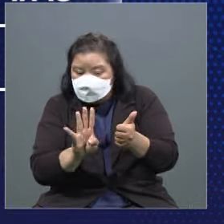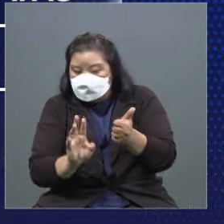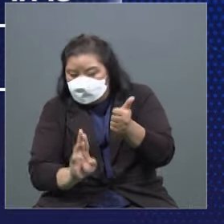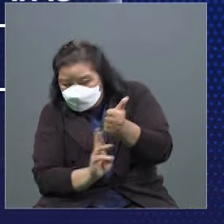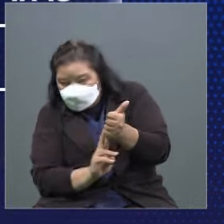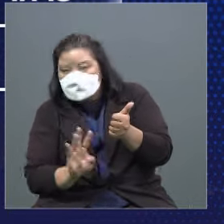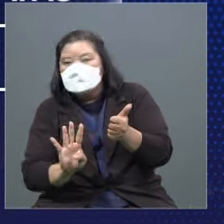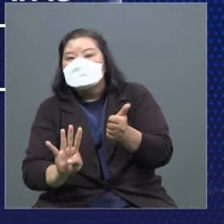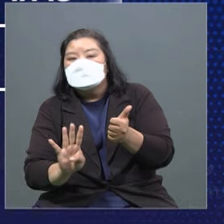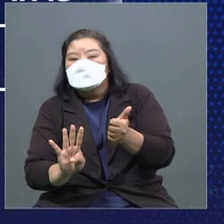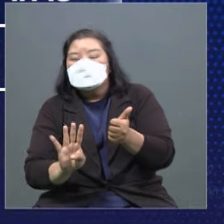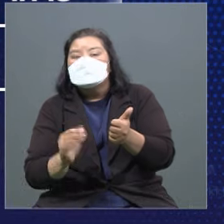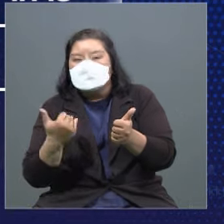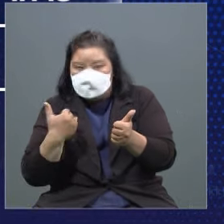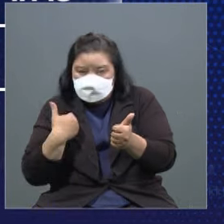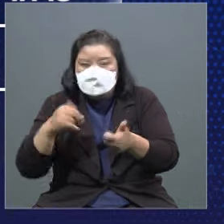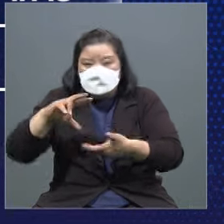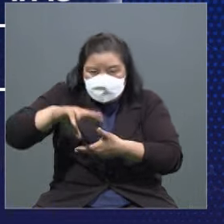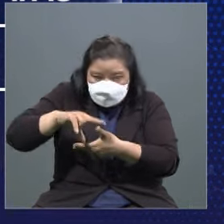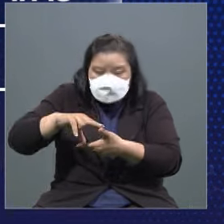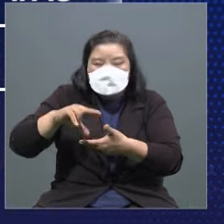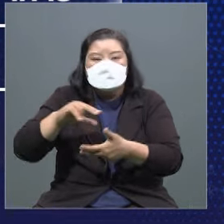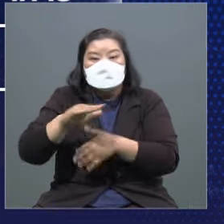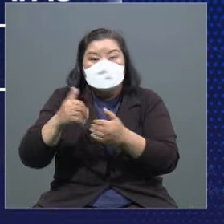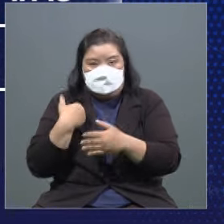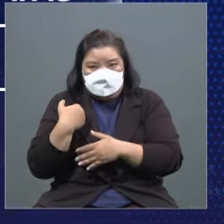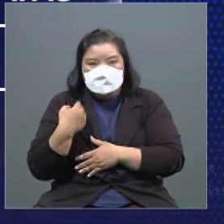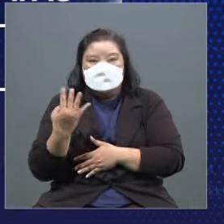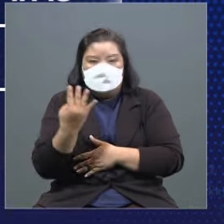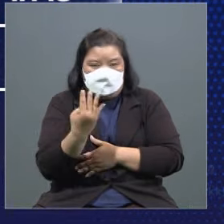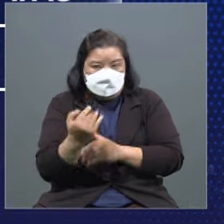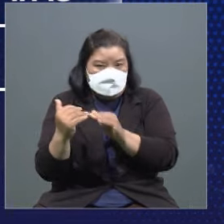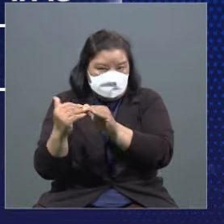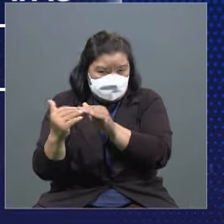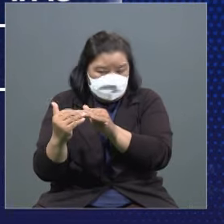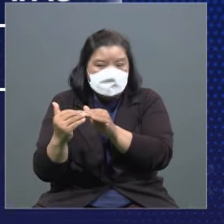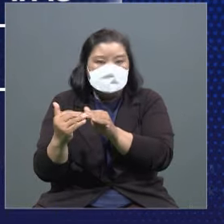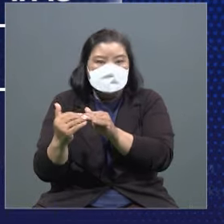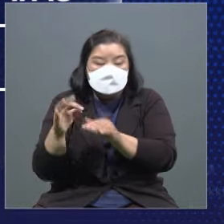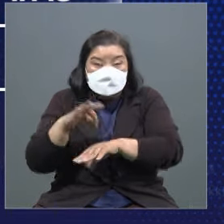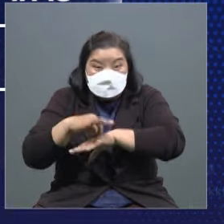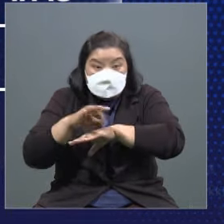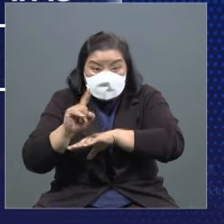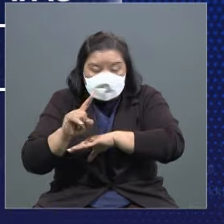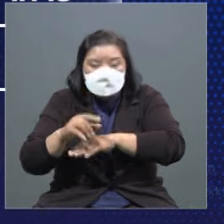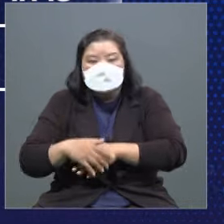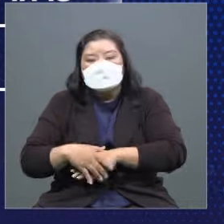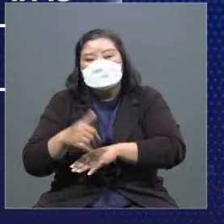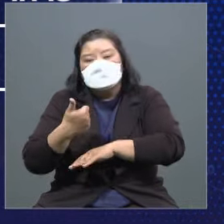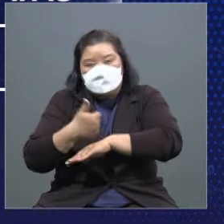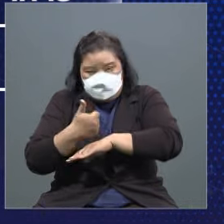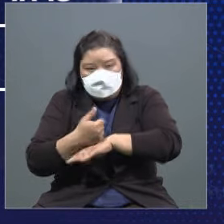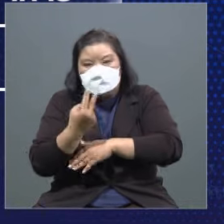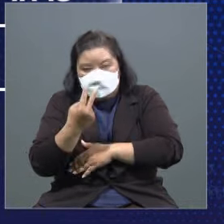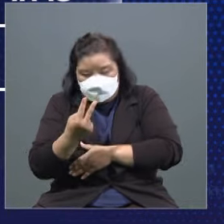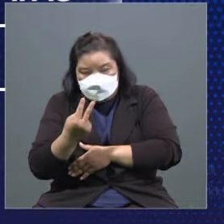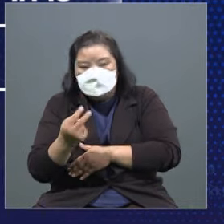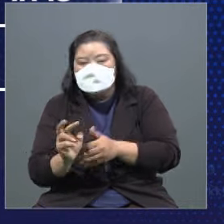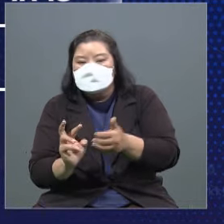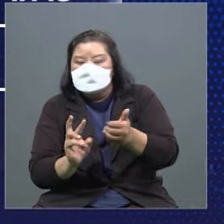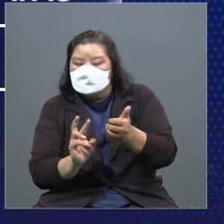พรรครวมไทยสร้างชาติและพรรคพลังประชารัฐเนี่ยพรรคละ 4เก้าอี้นะครับ 4เก้าอี้ที่ว่าก็คือรัฐมนตรีว่าการเนี่ย 2รัฐมนตรีช่วยเนี่ย